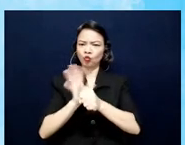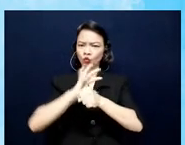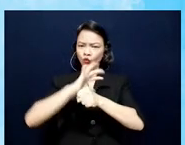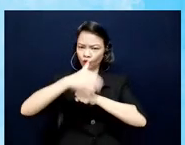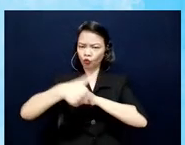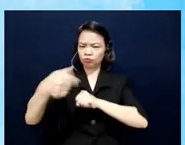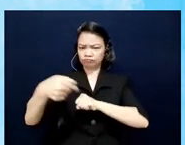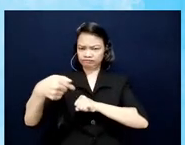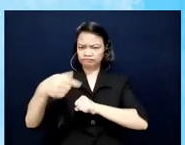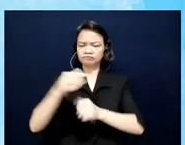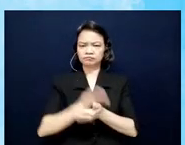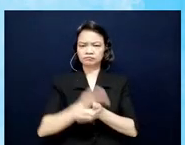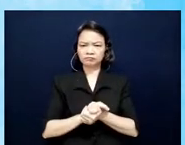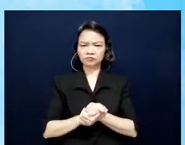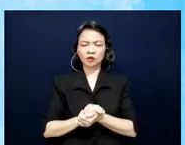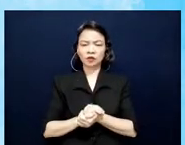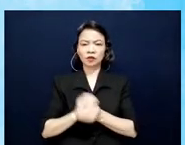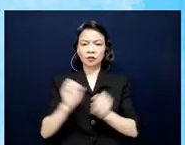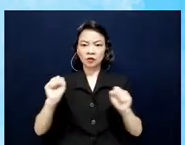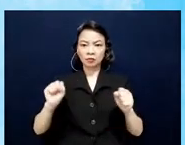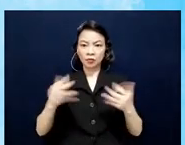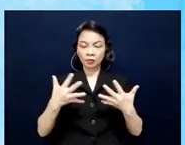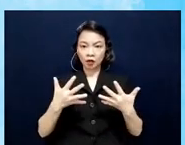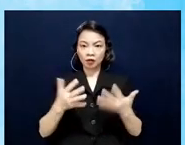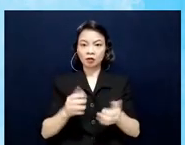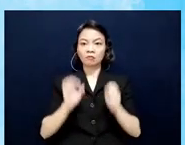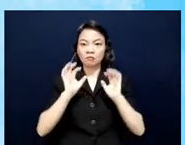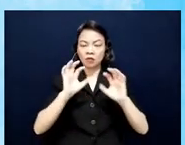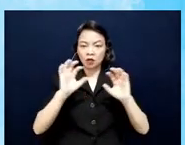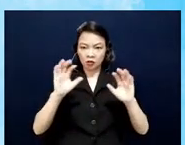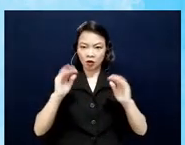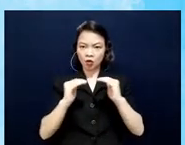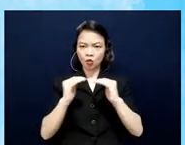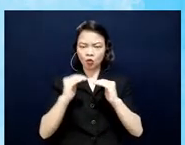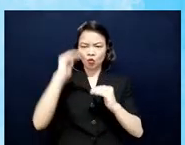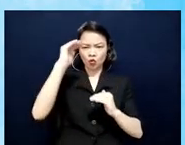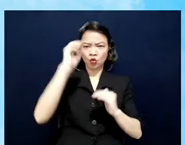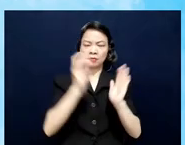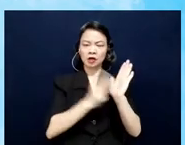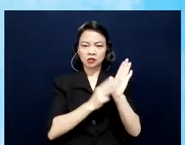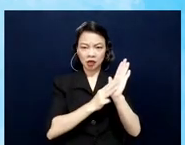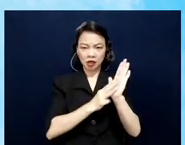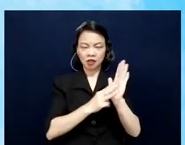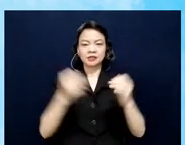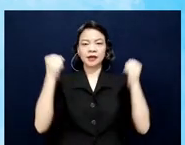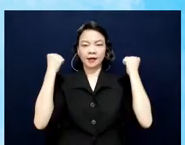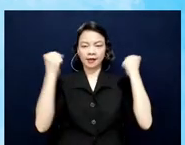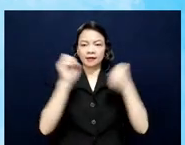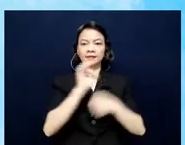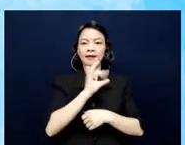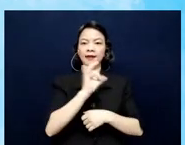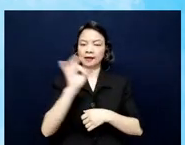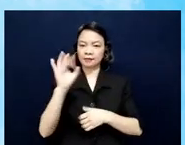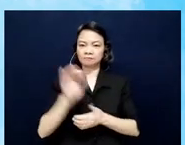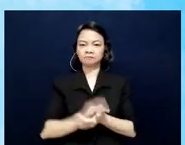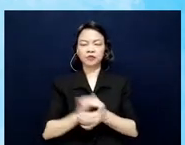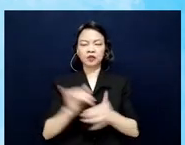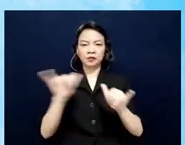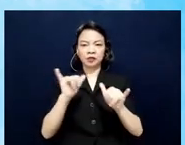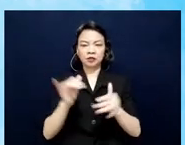langsung menyebabkan terjadinya peningkatan permasalahan kesehatan lain, seperti penyakit tidak